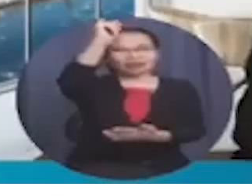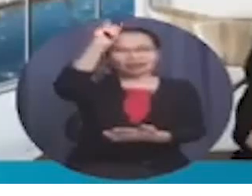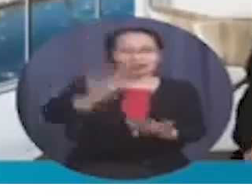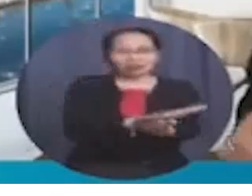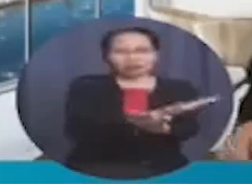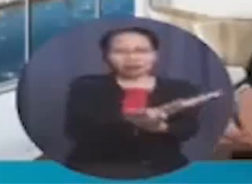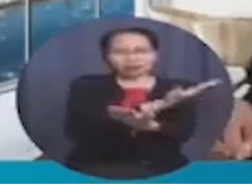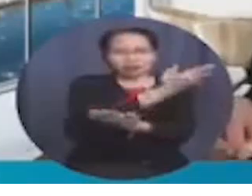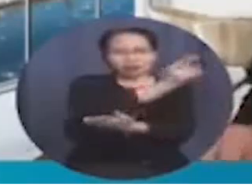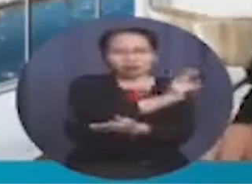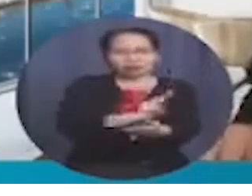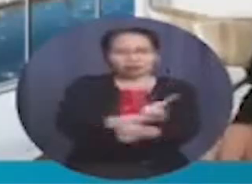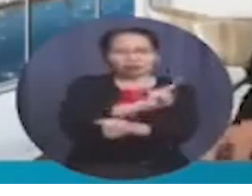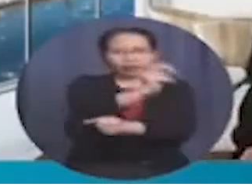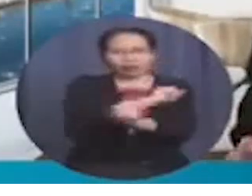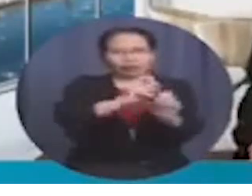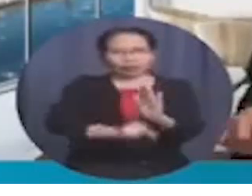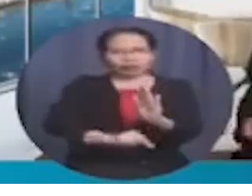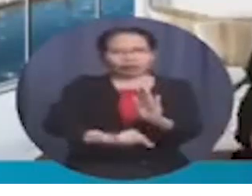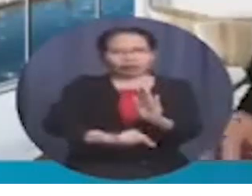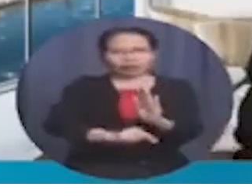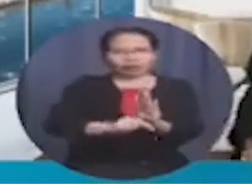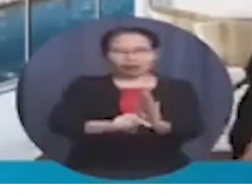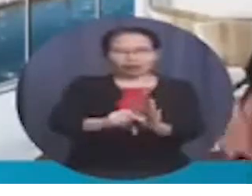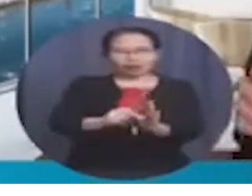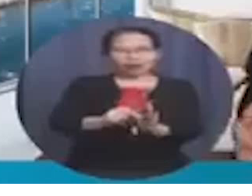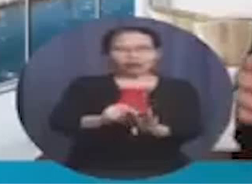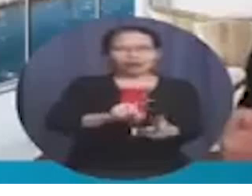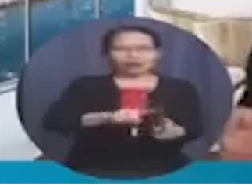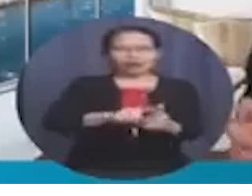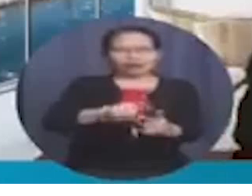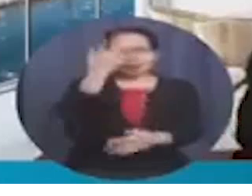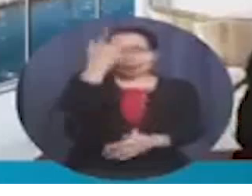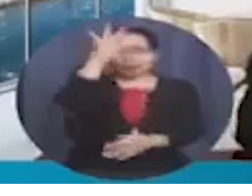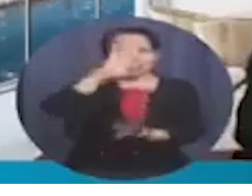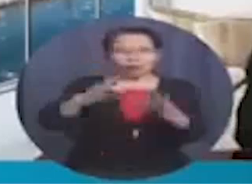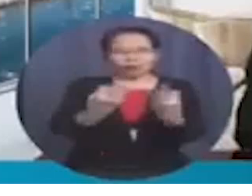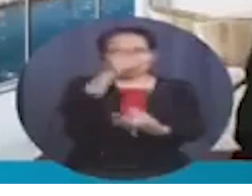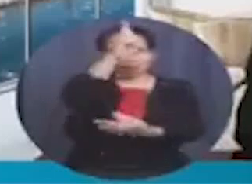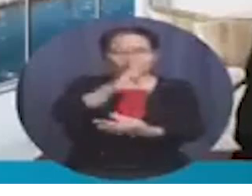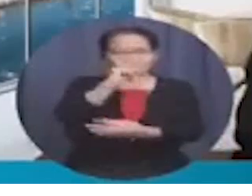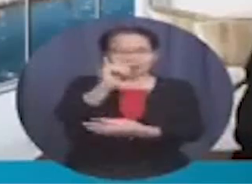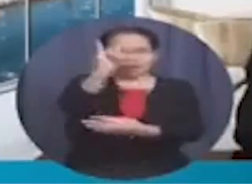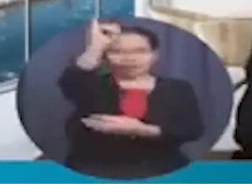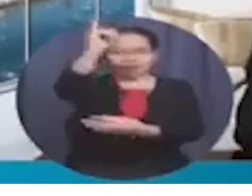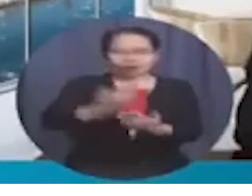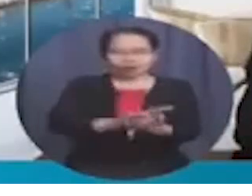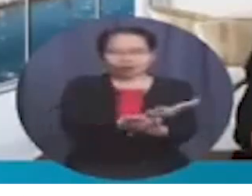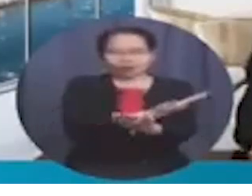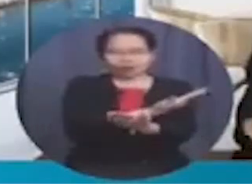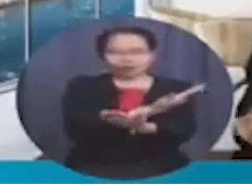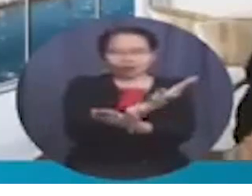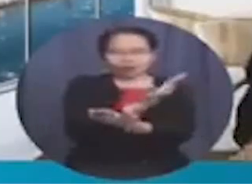news in universal salvation. Parang kinoin word niya, lumabas, genius. God's eternal news